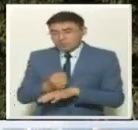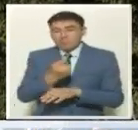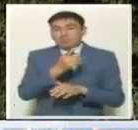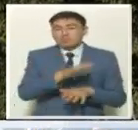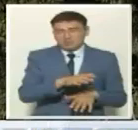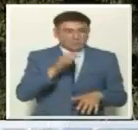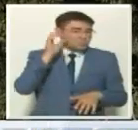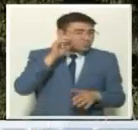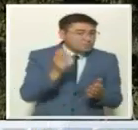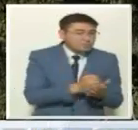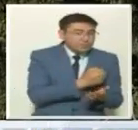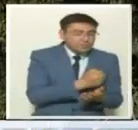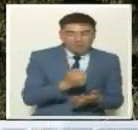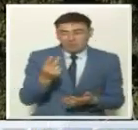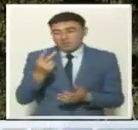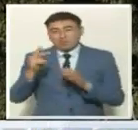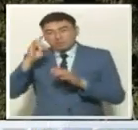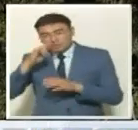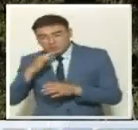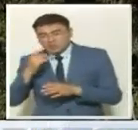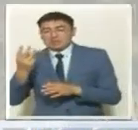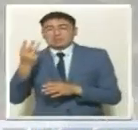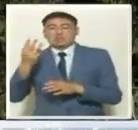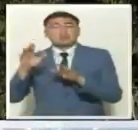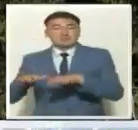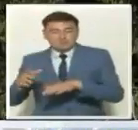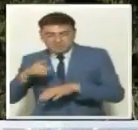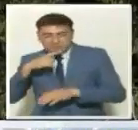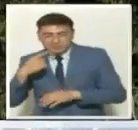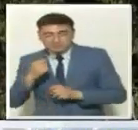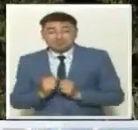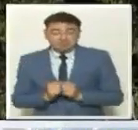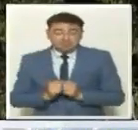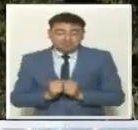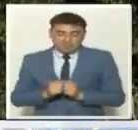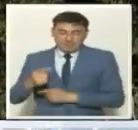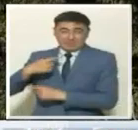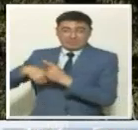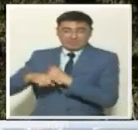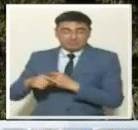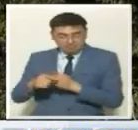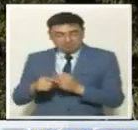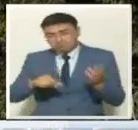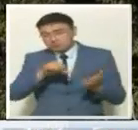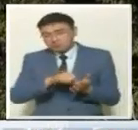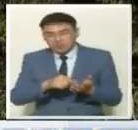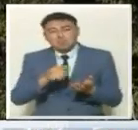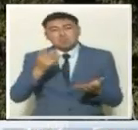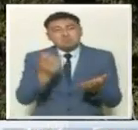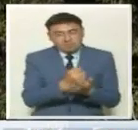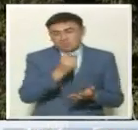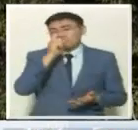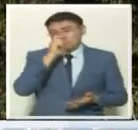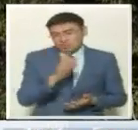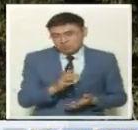Узбекистан. Второе – Казахстан, третье – Россия. Наши ребята очень хорошо справились, показали хорошую